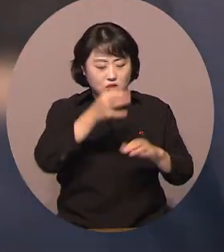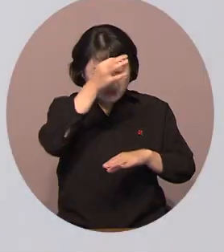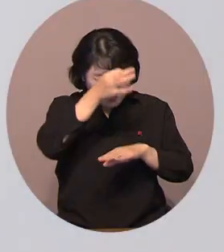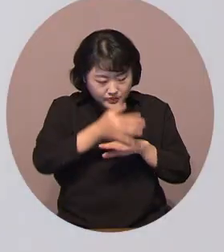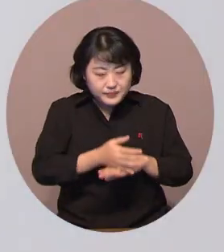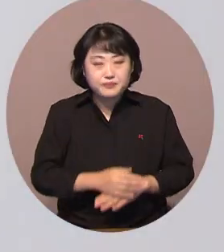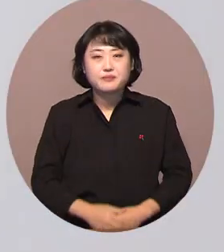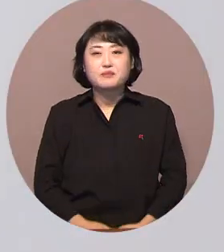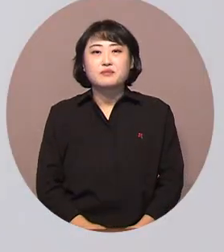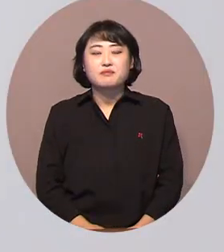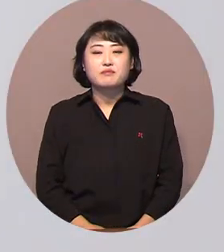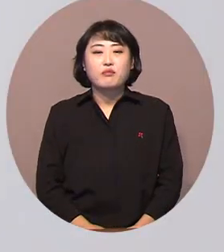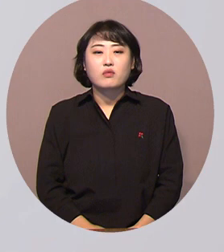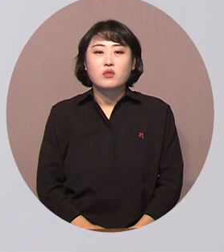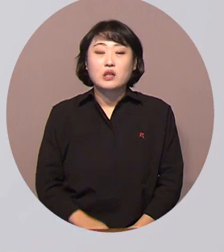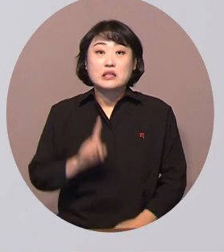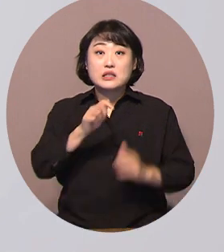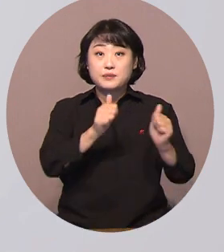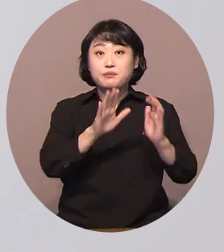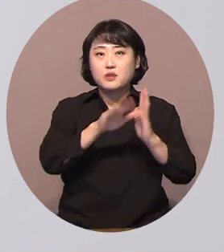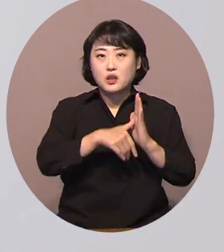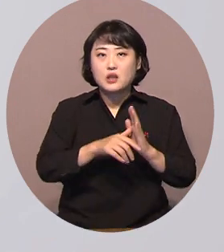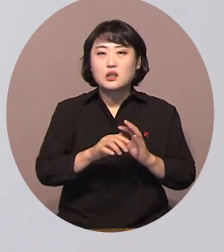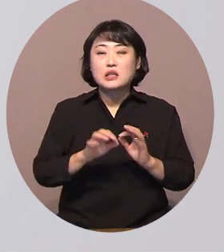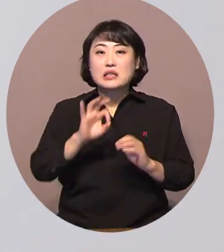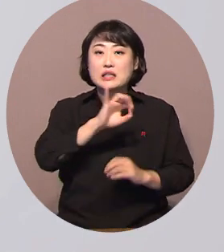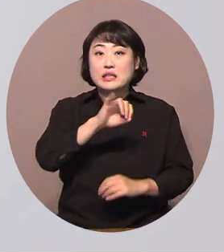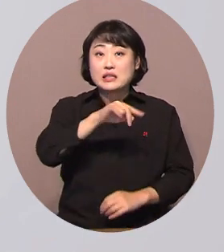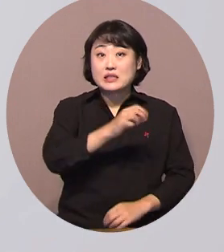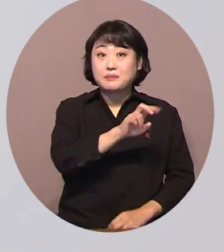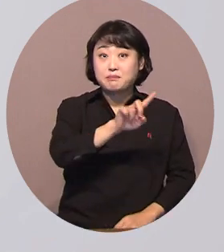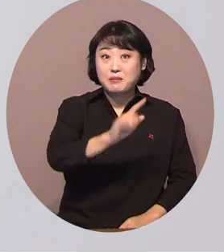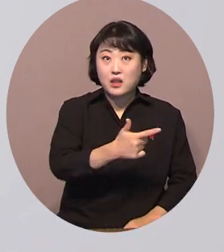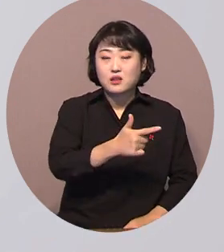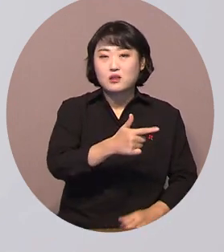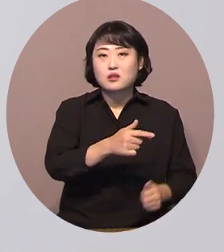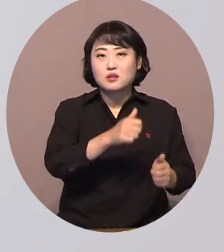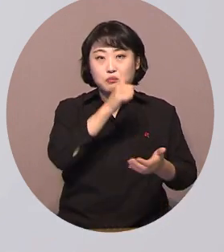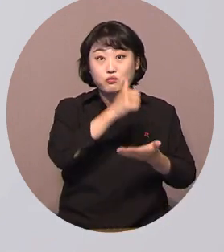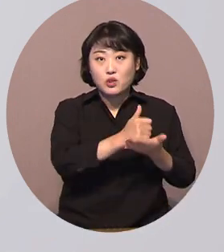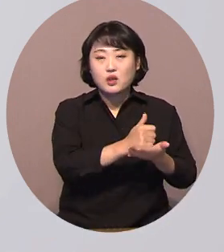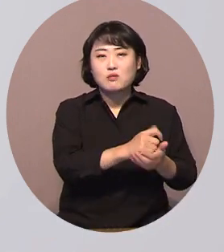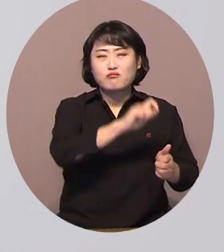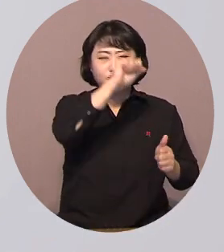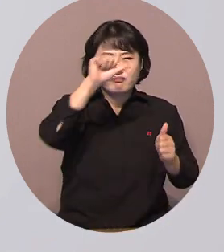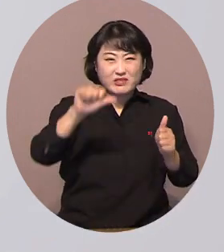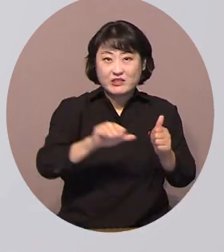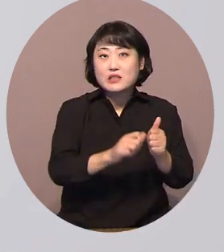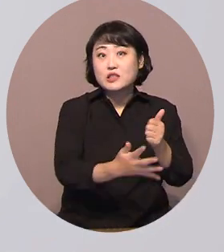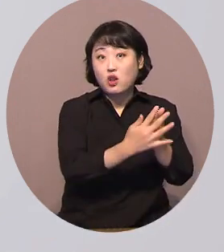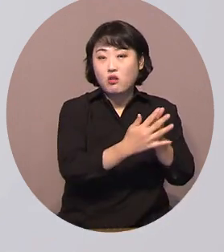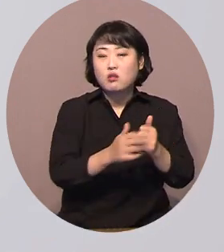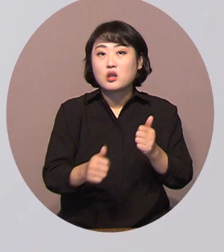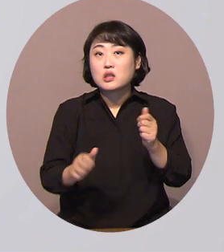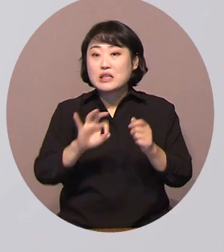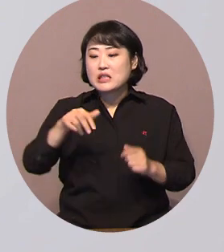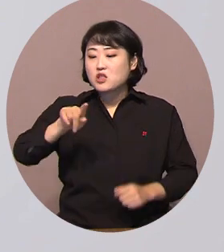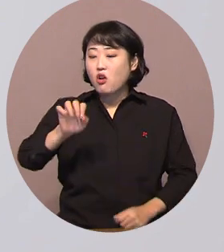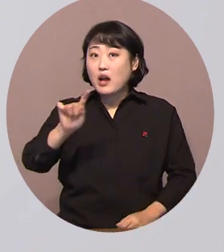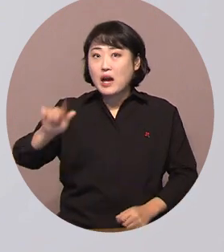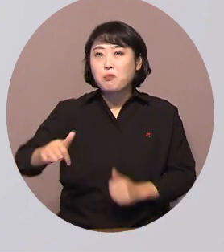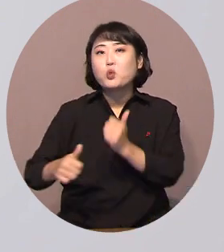드립니다 앞서 일심 재판부는 이승만이 권총을 쏜 주범이며 무기징역을 이정은 보조적인 역할을